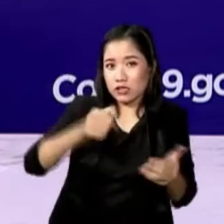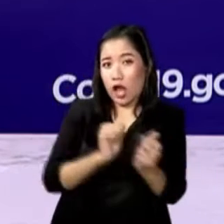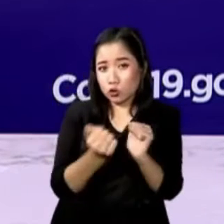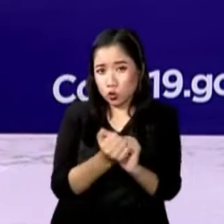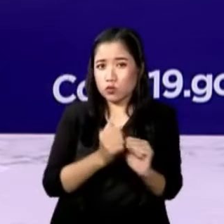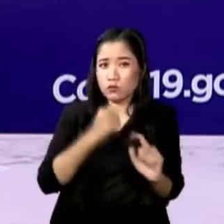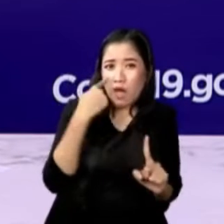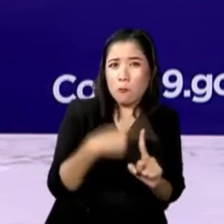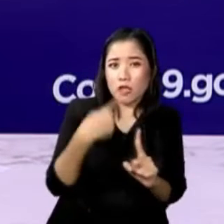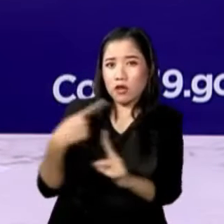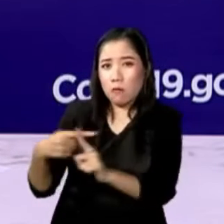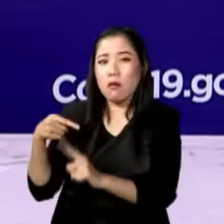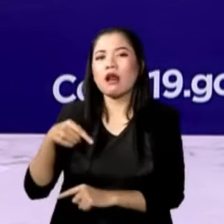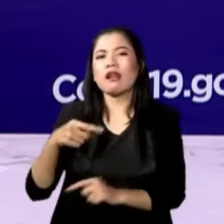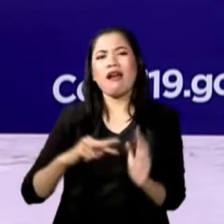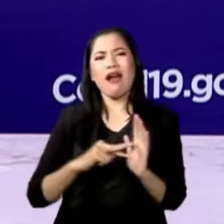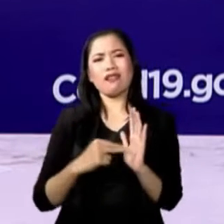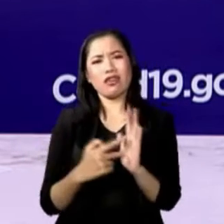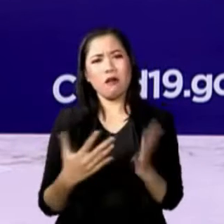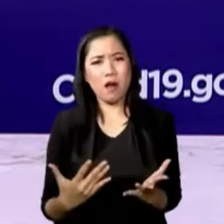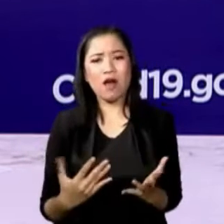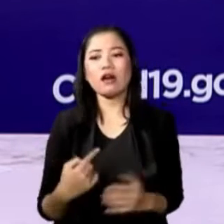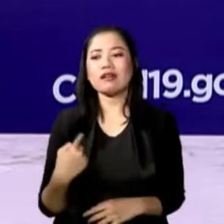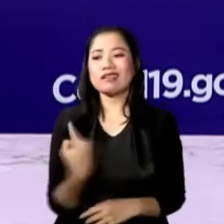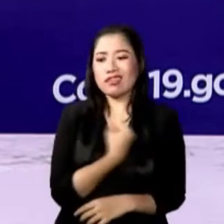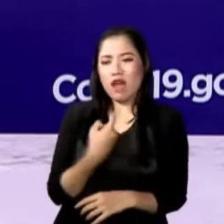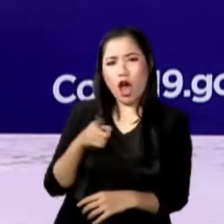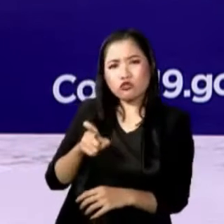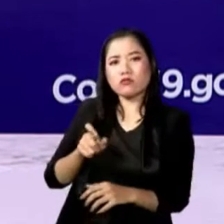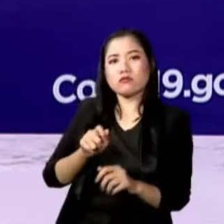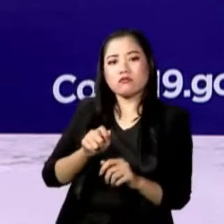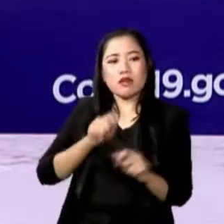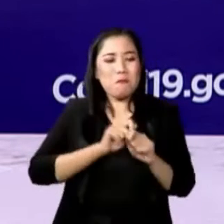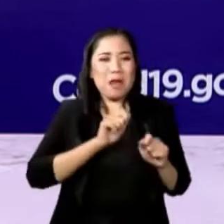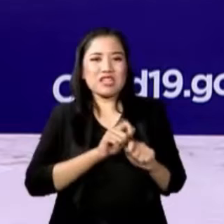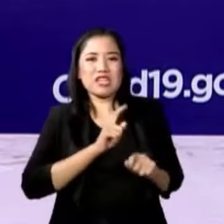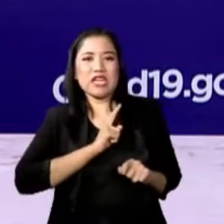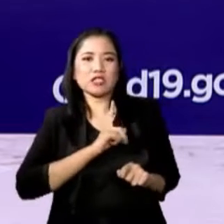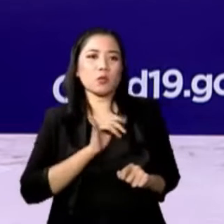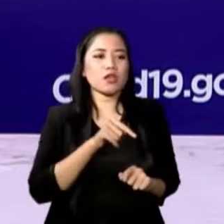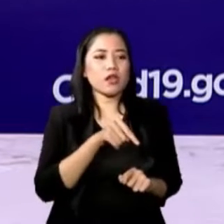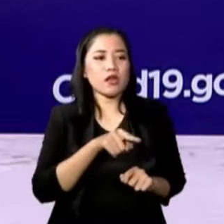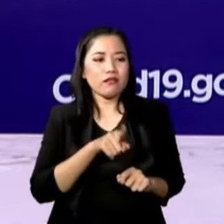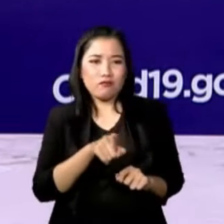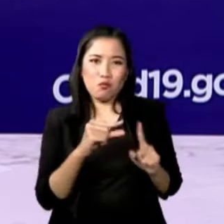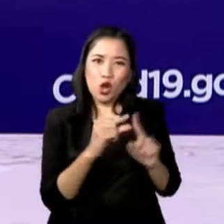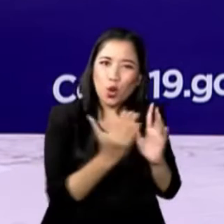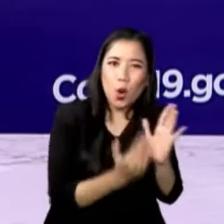tanda bahwa ada hal-hal yang harus kita benahi dari usaha kita menanggulangi pandemi selama